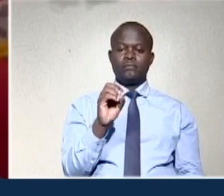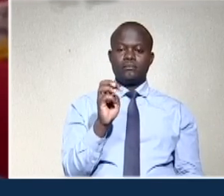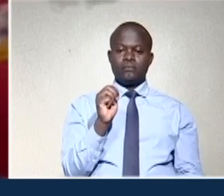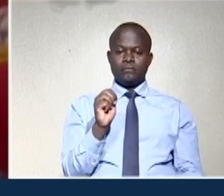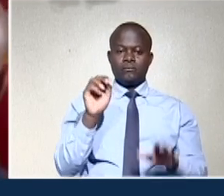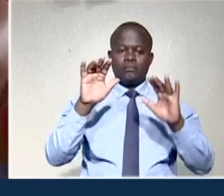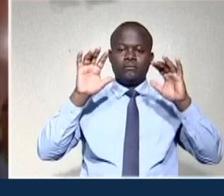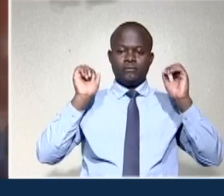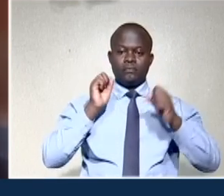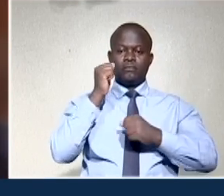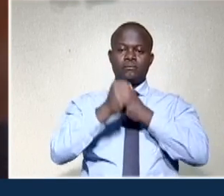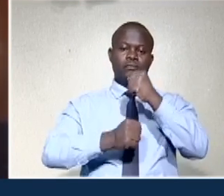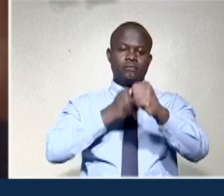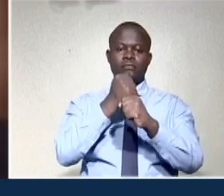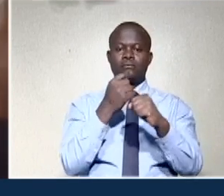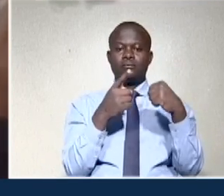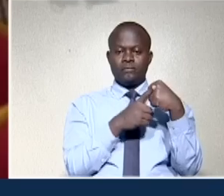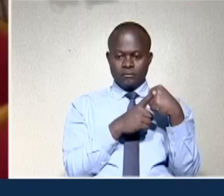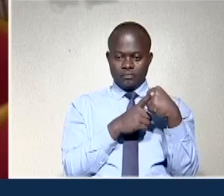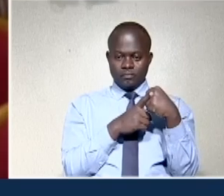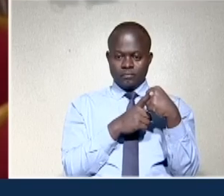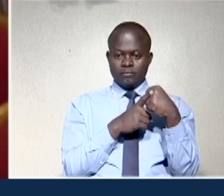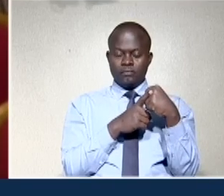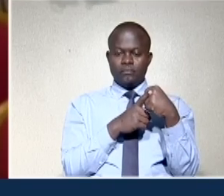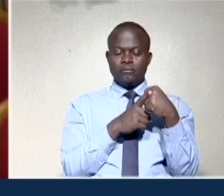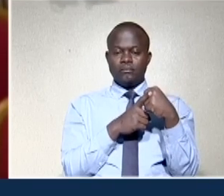igihe cy'imyaka itandatu